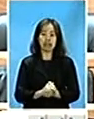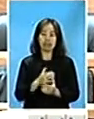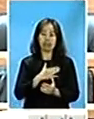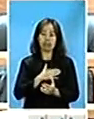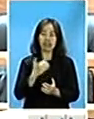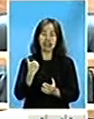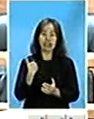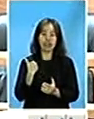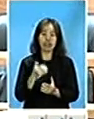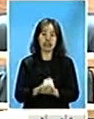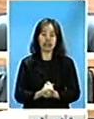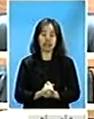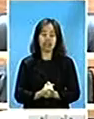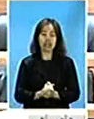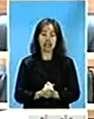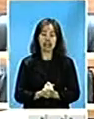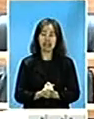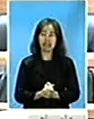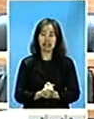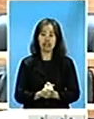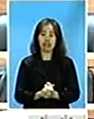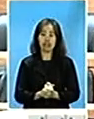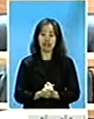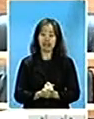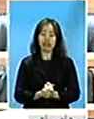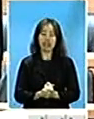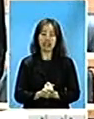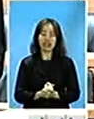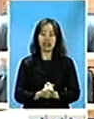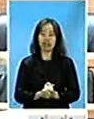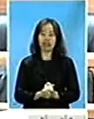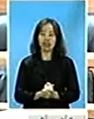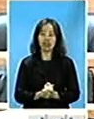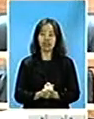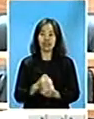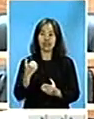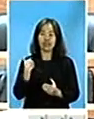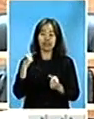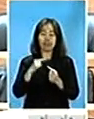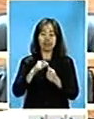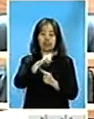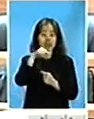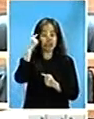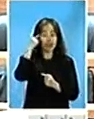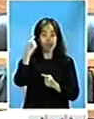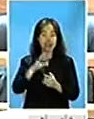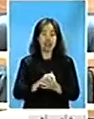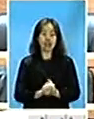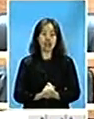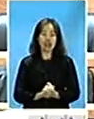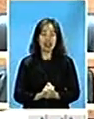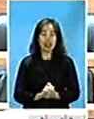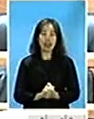เหตุผลต่างๆที่ผมปรับลดท่านประธานครับก็เป็นที่ทราบว่างบประมาณ